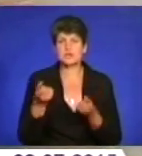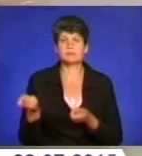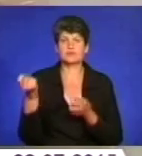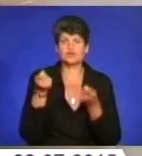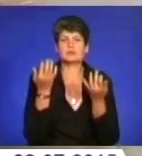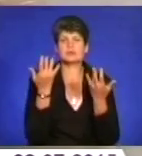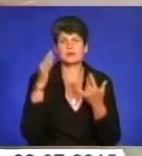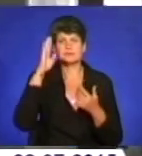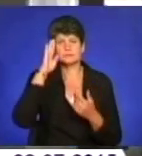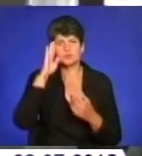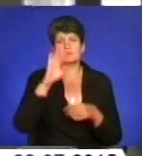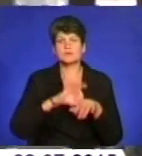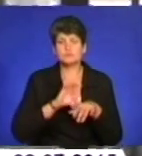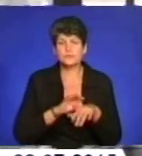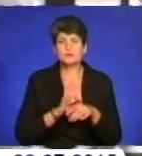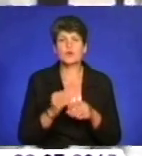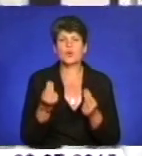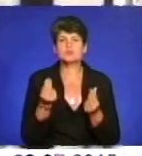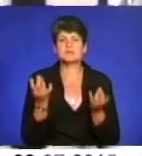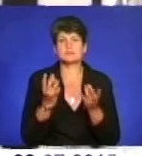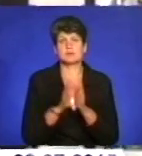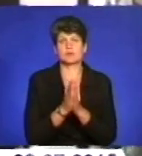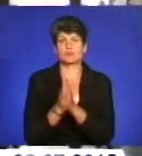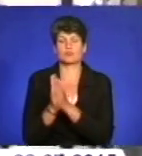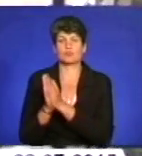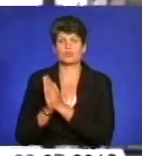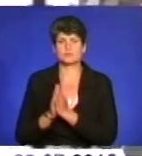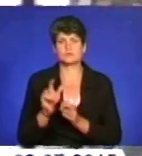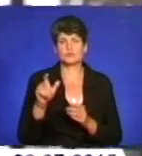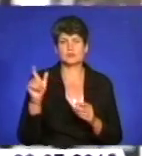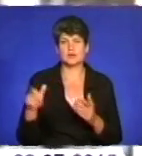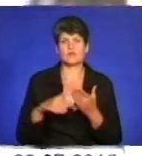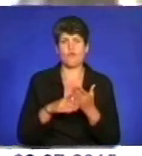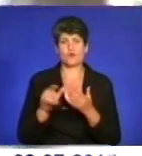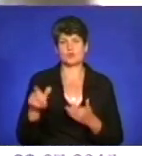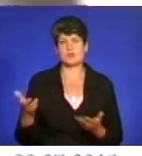вояків з таким діагнозом, кошти доведеться просити у спонсорів або ж волонтерів.